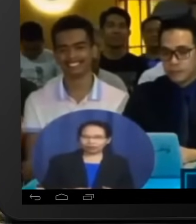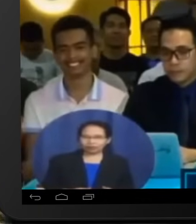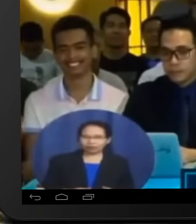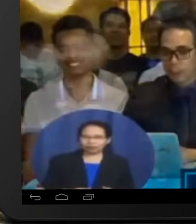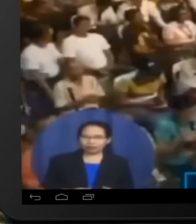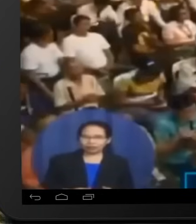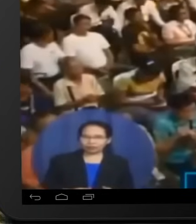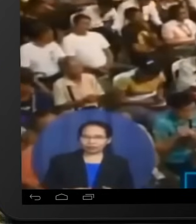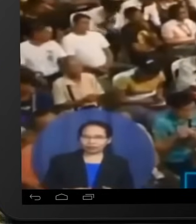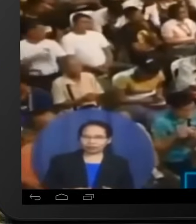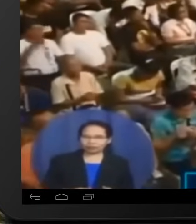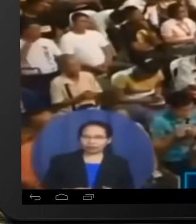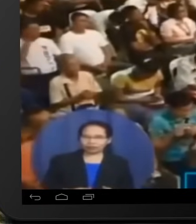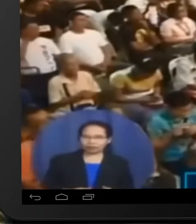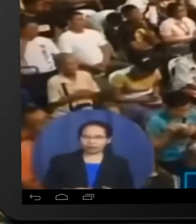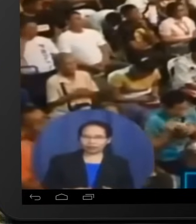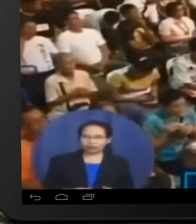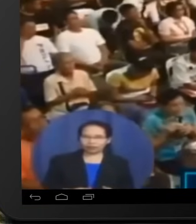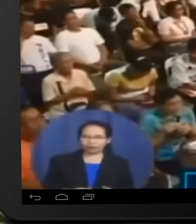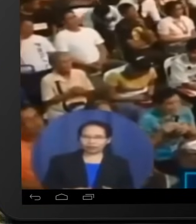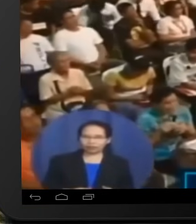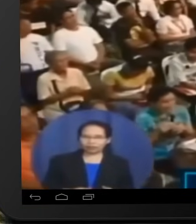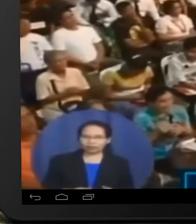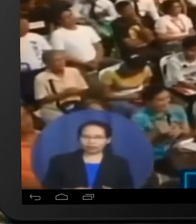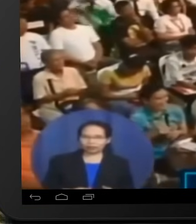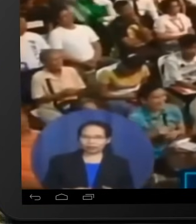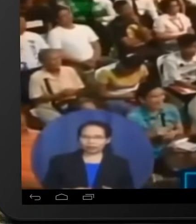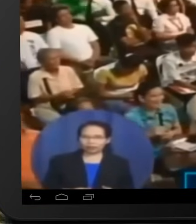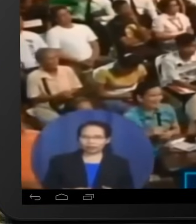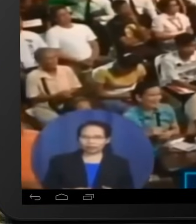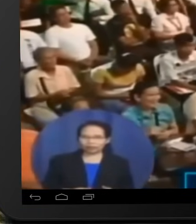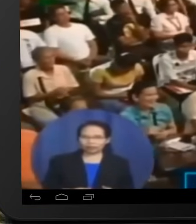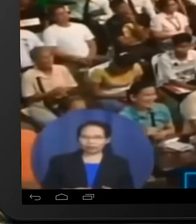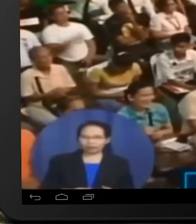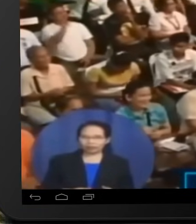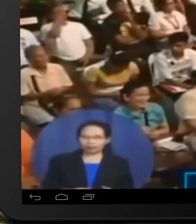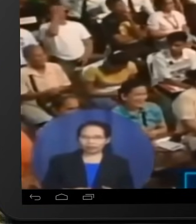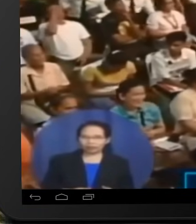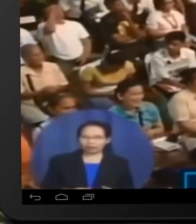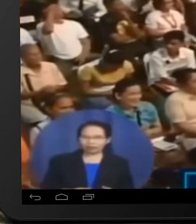Adulan mo na. Adulan mo na. Magawag mo na. Life. This is life.